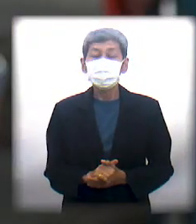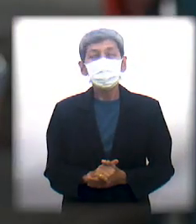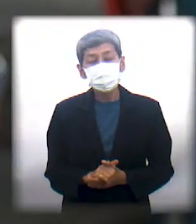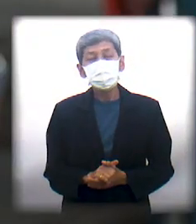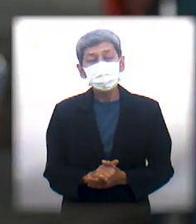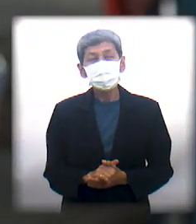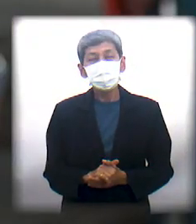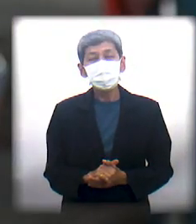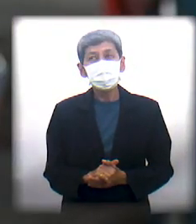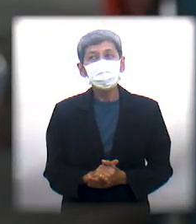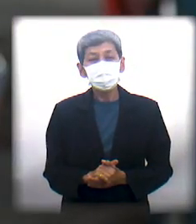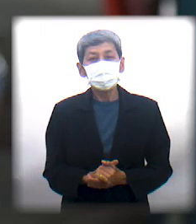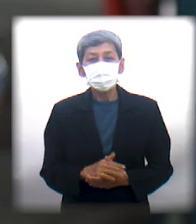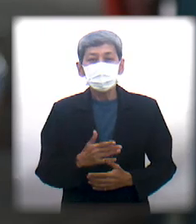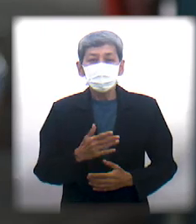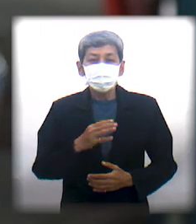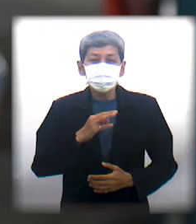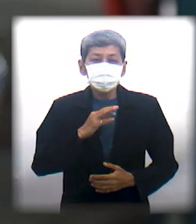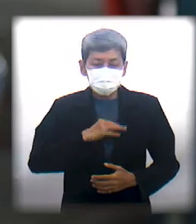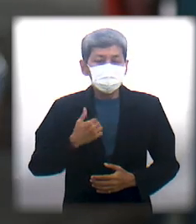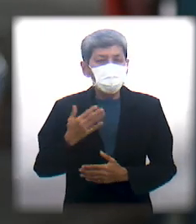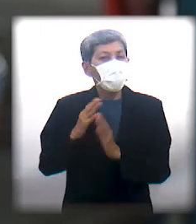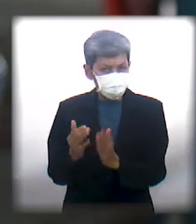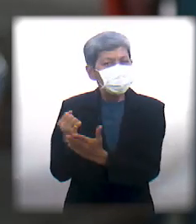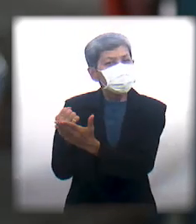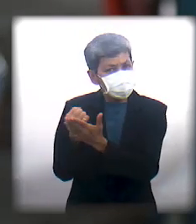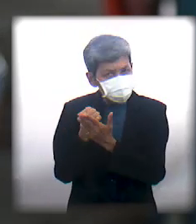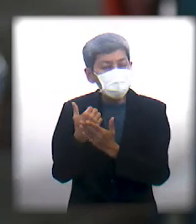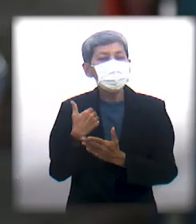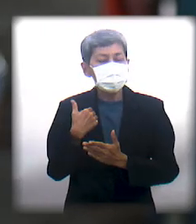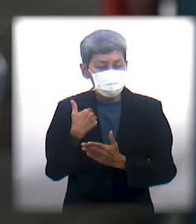่ก็เศรษฐกิจก็ยังดียังมีคนช่วยเหลืออะไรเงี้ยครับ